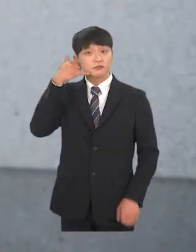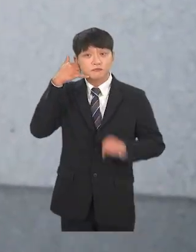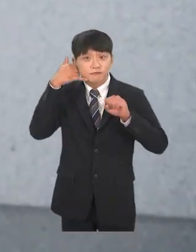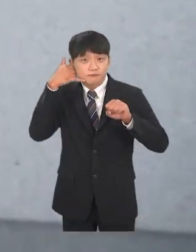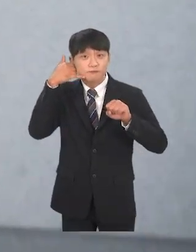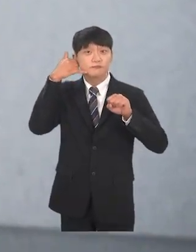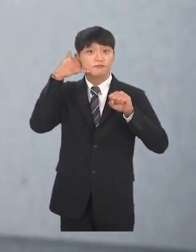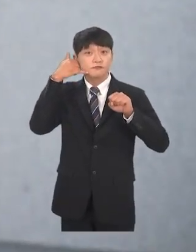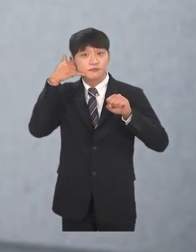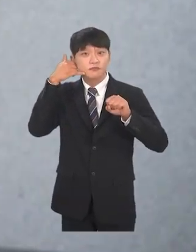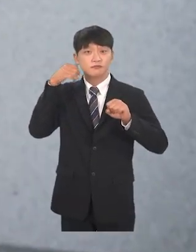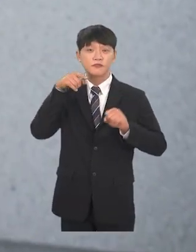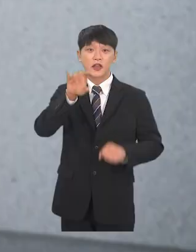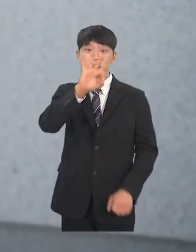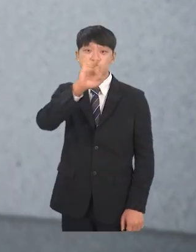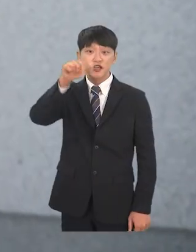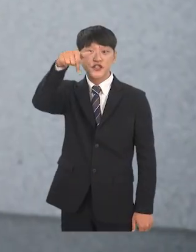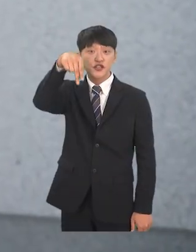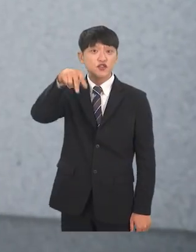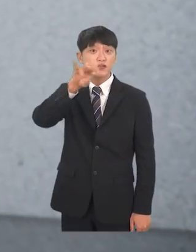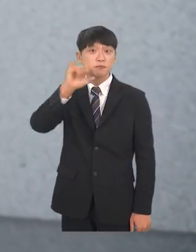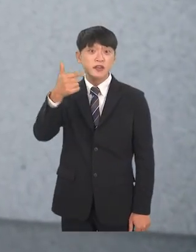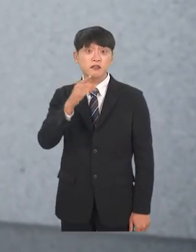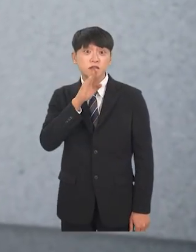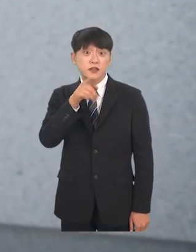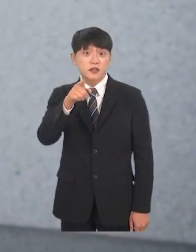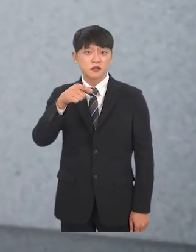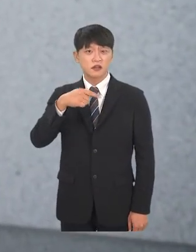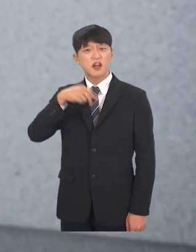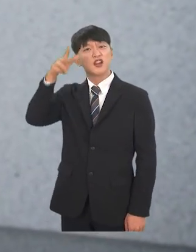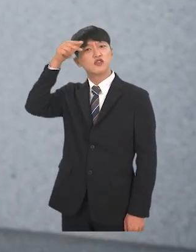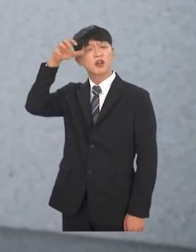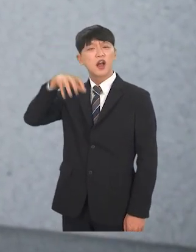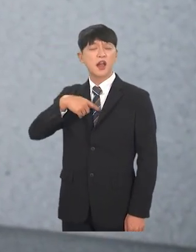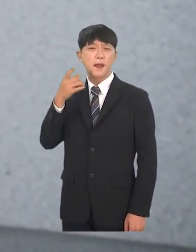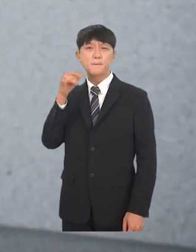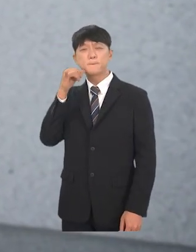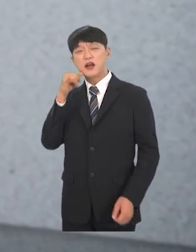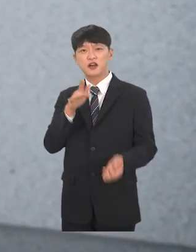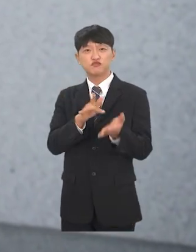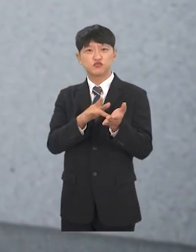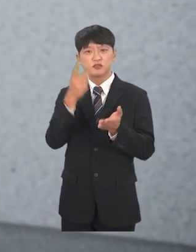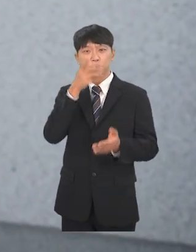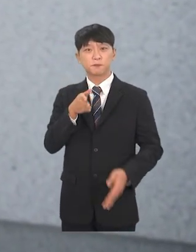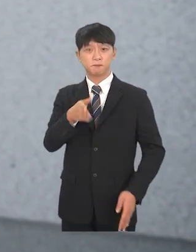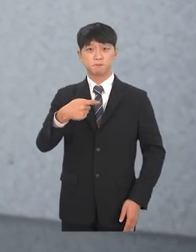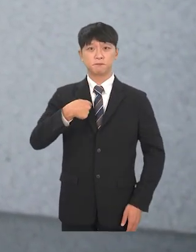네, 여보세요? 이규민 학생 맞죠? 중부경찰서 마약수사 전담팀입니다.